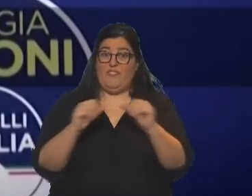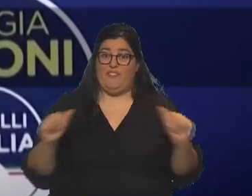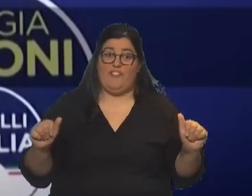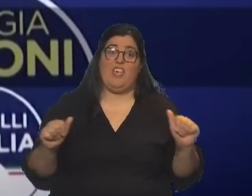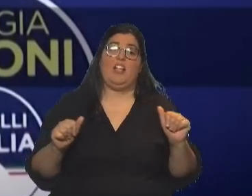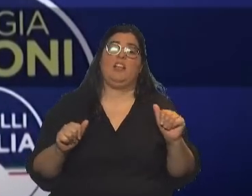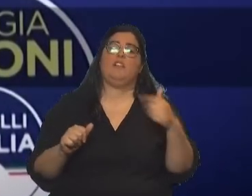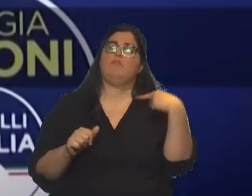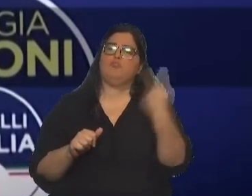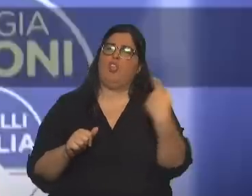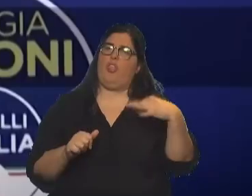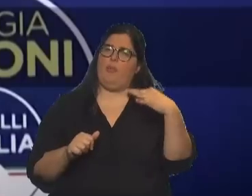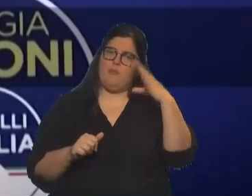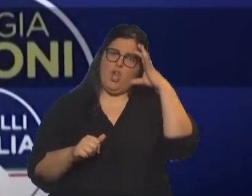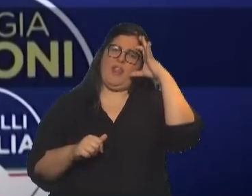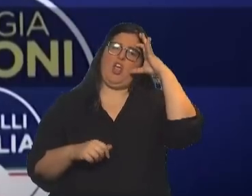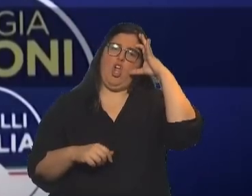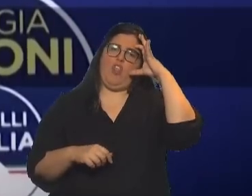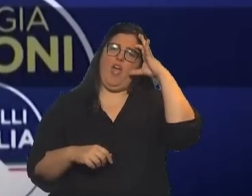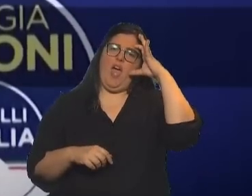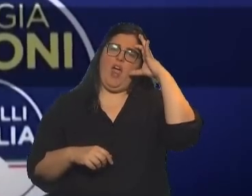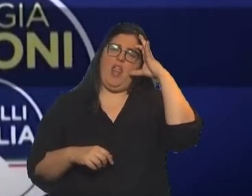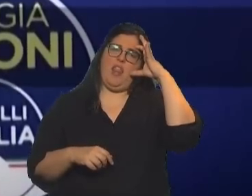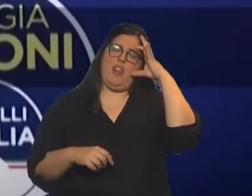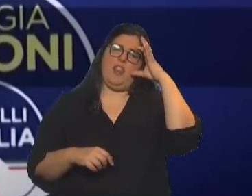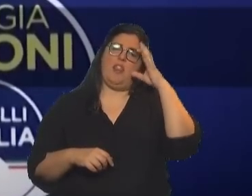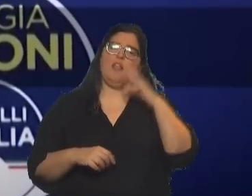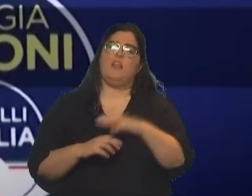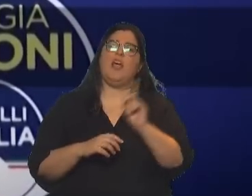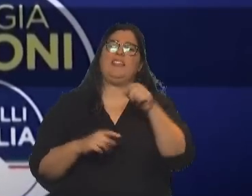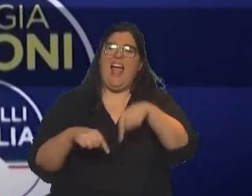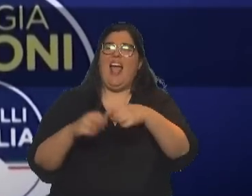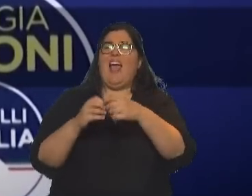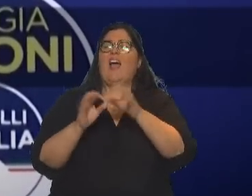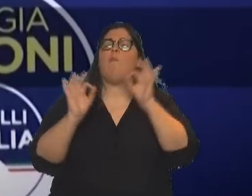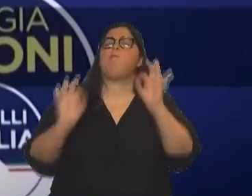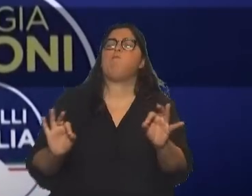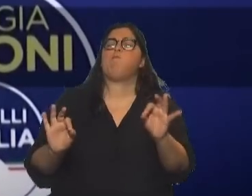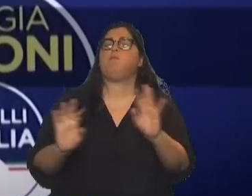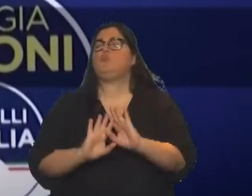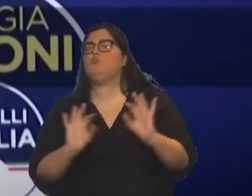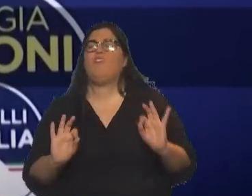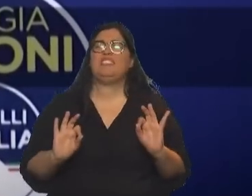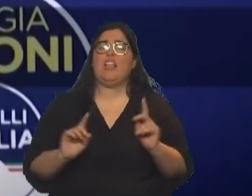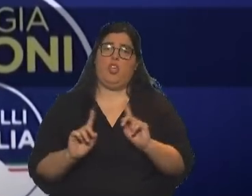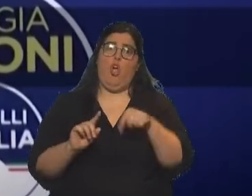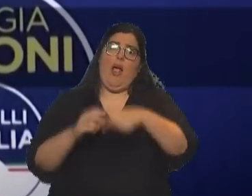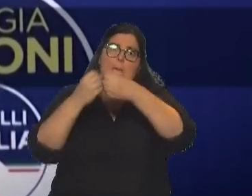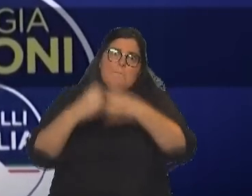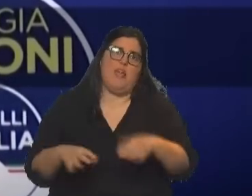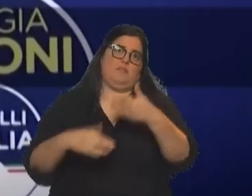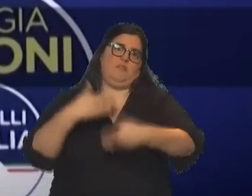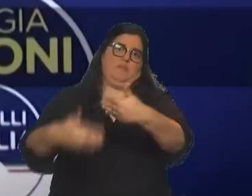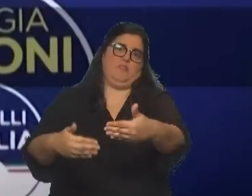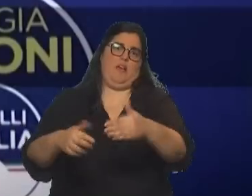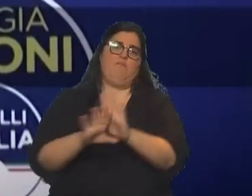passata, noi dovremo ricordarci che non siamo a un punto d'arrivo, noi siamo a un punto di partenza.